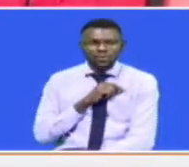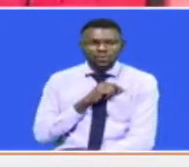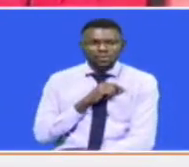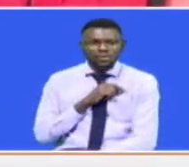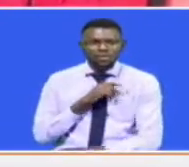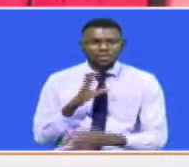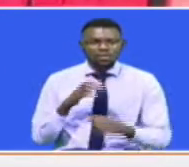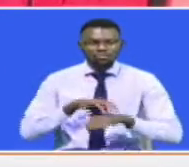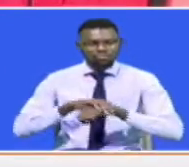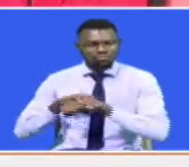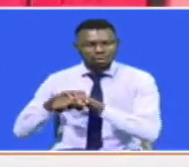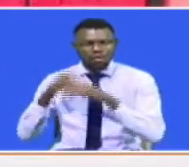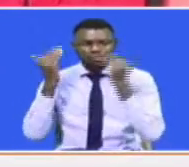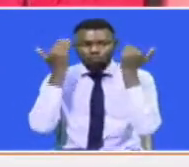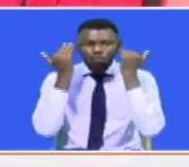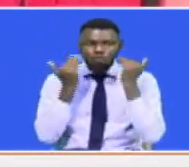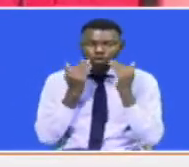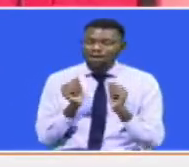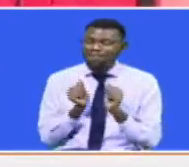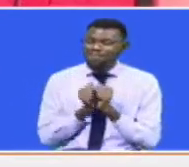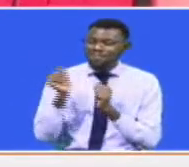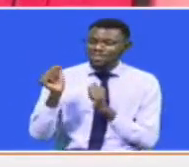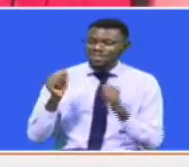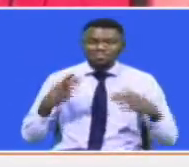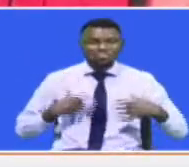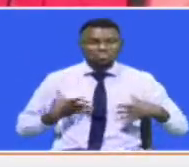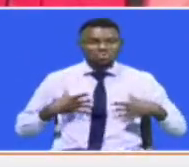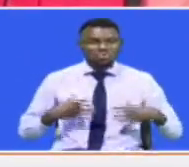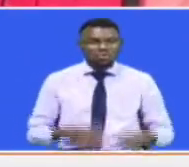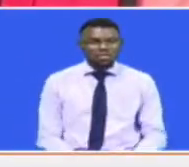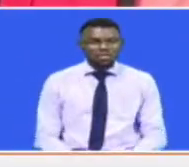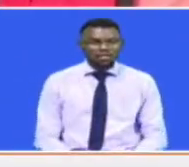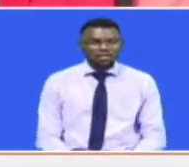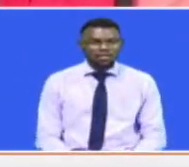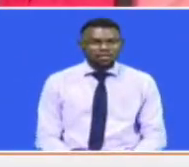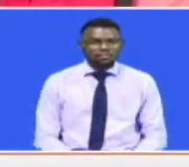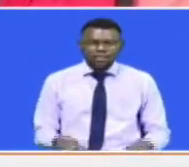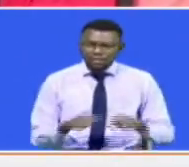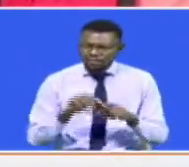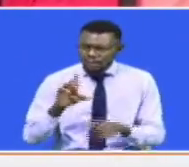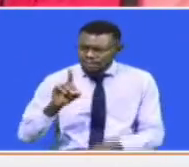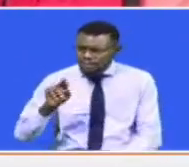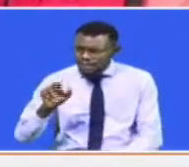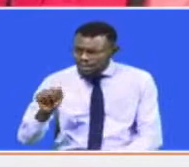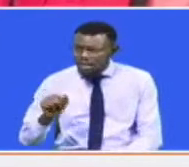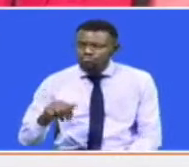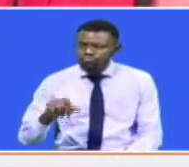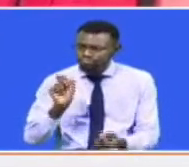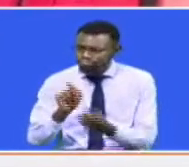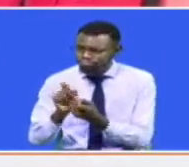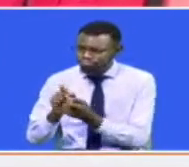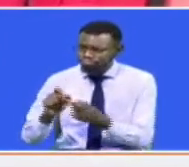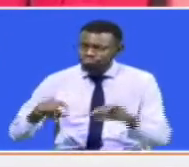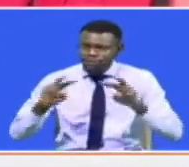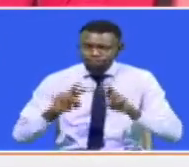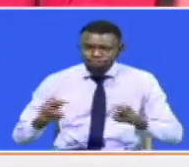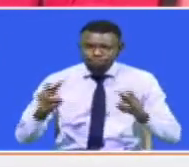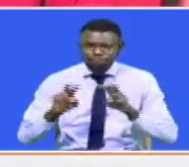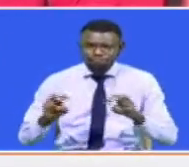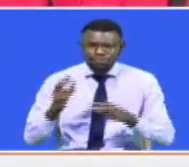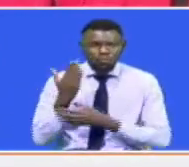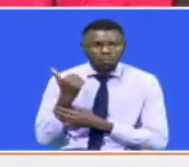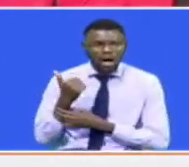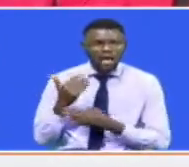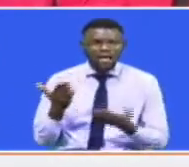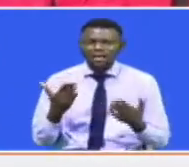ni 25. Na pia DNA samples, kwa sababu mambo ya